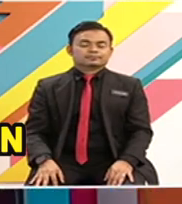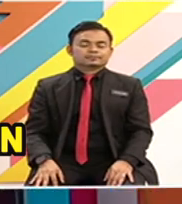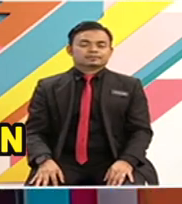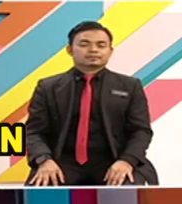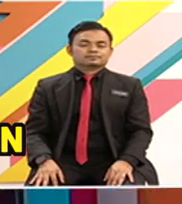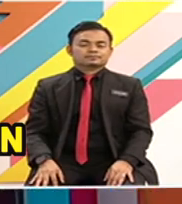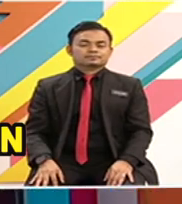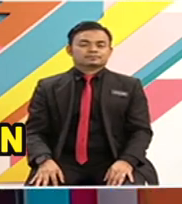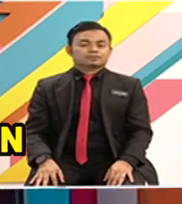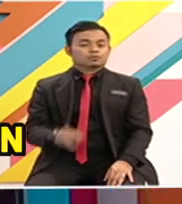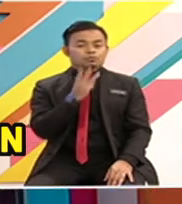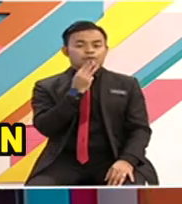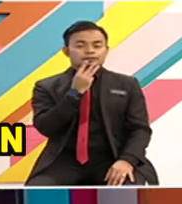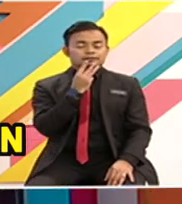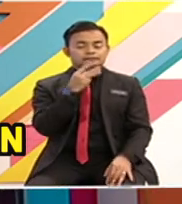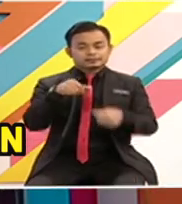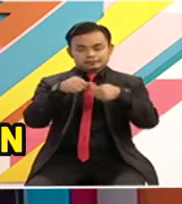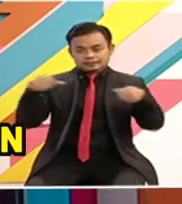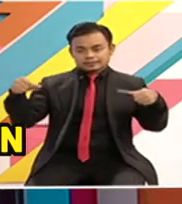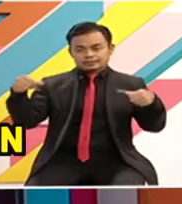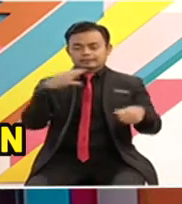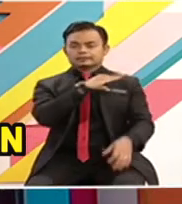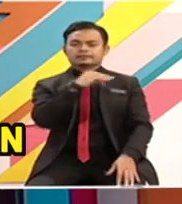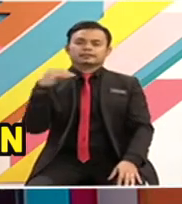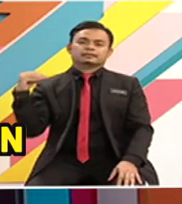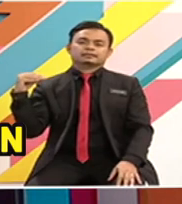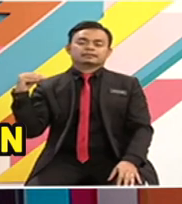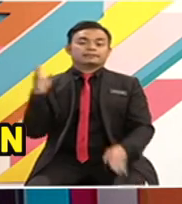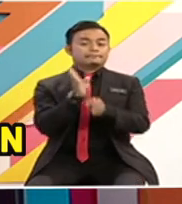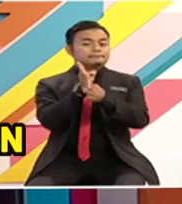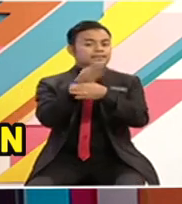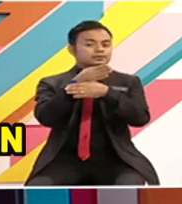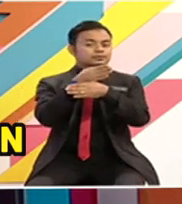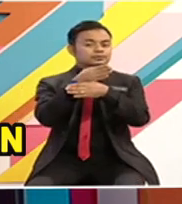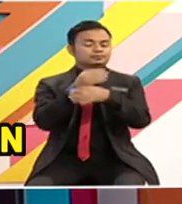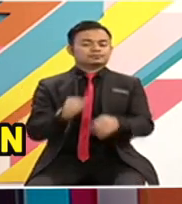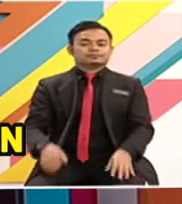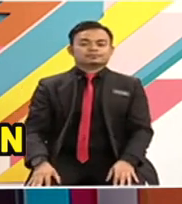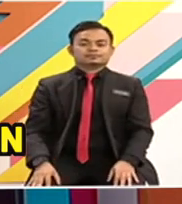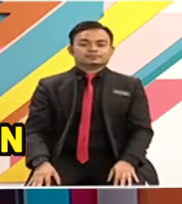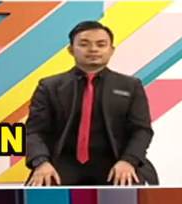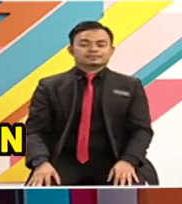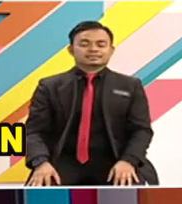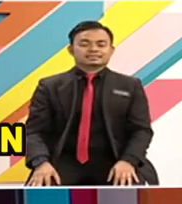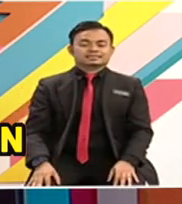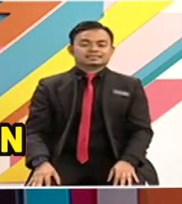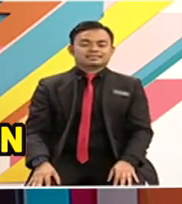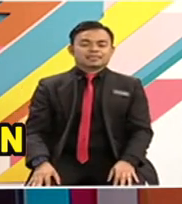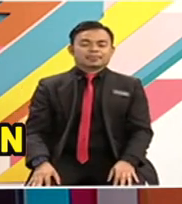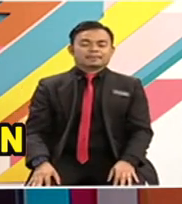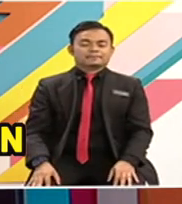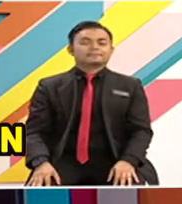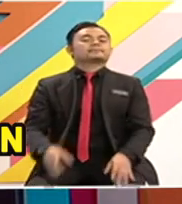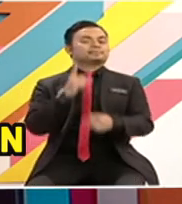Oke one garisan dan juga bentuk Oh lajunya sebuah besi takluk ajalah